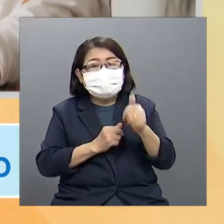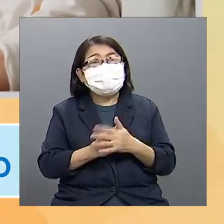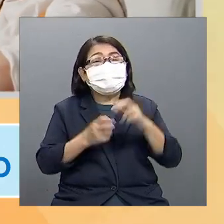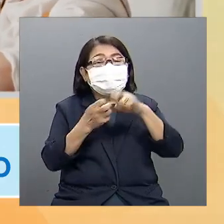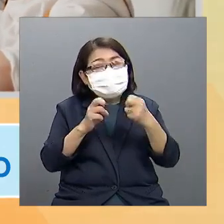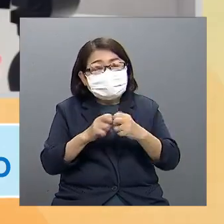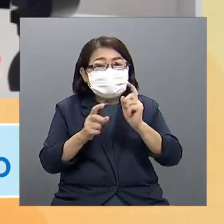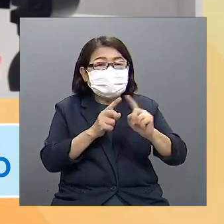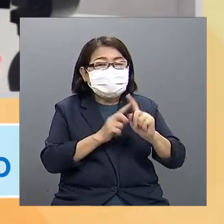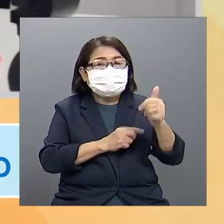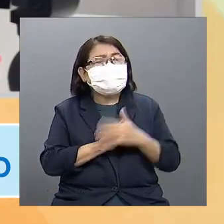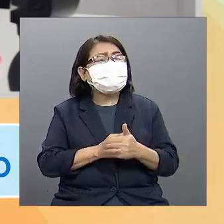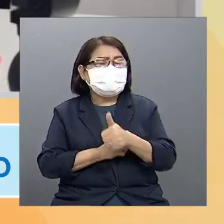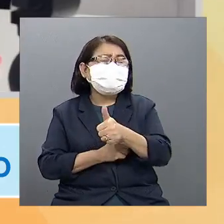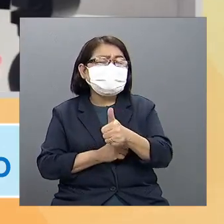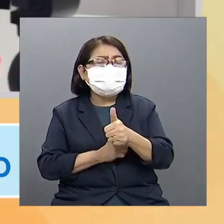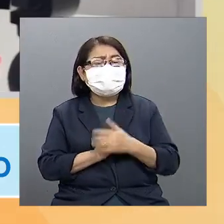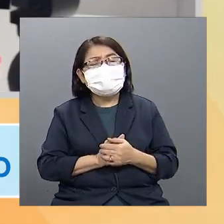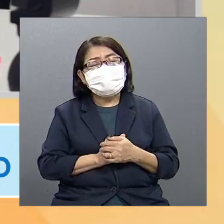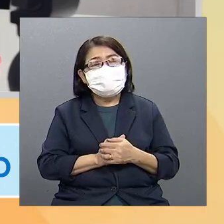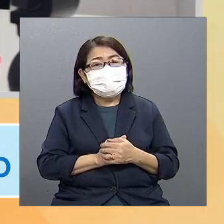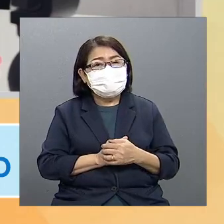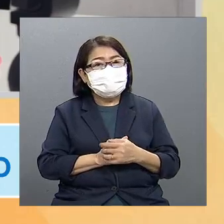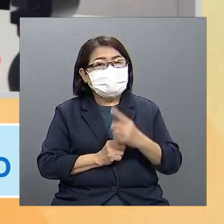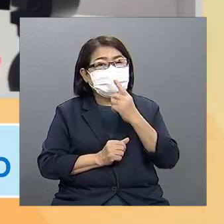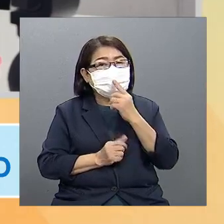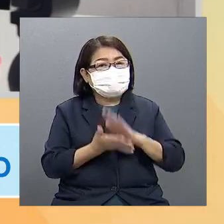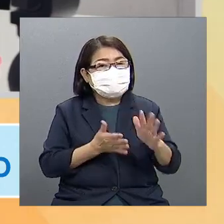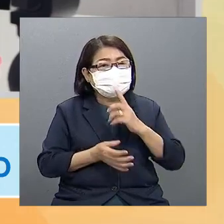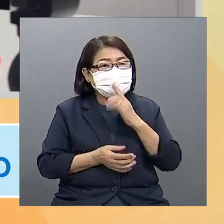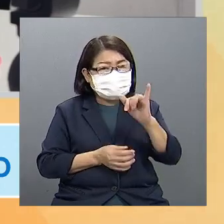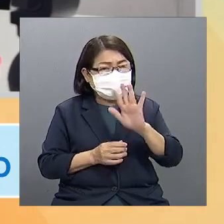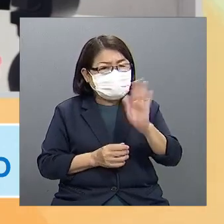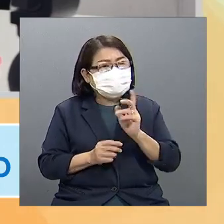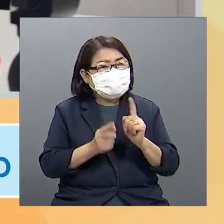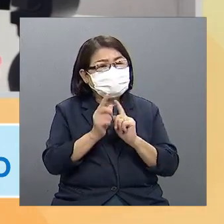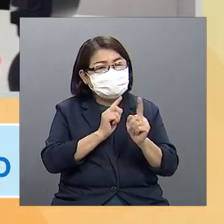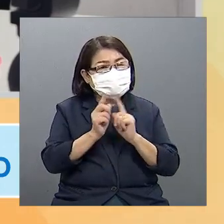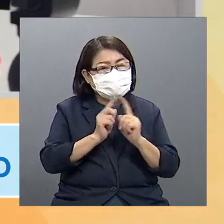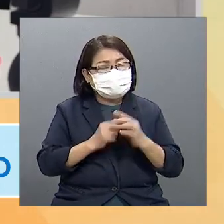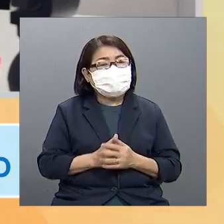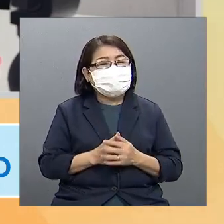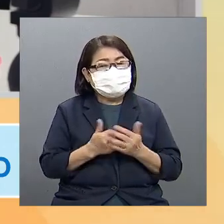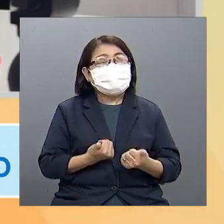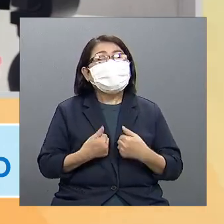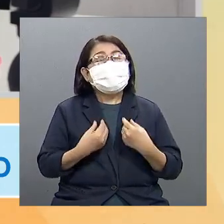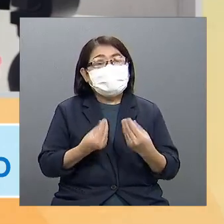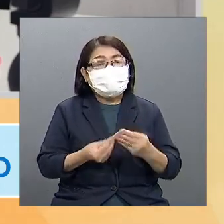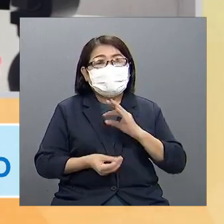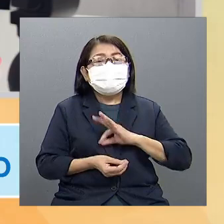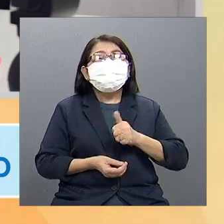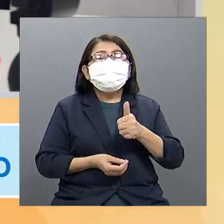กันเรื่องไม่ถูกใจเราก็คุยกันนะคะว่าวันนี้อะไรทำให้เรารู้สึกอึดอัดไม่สบาย